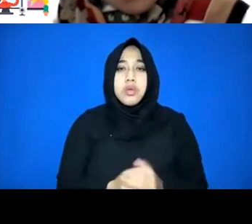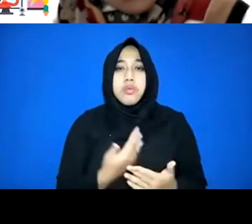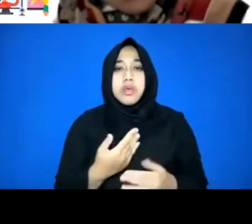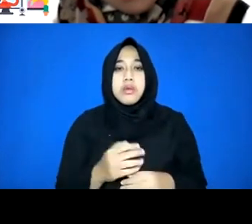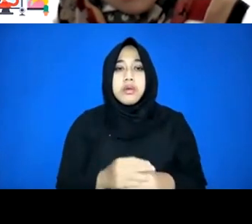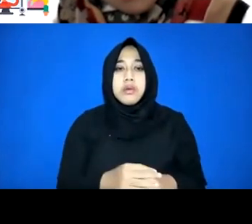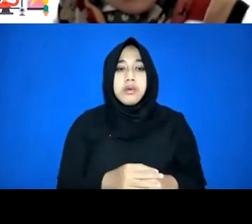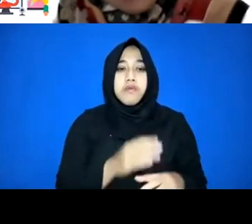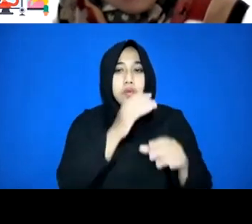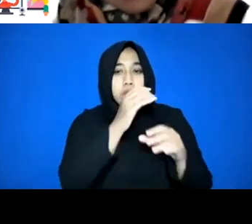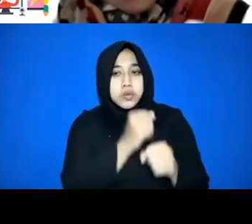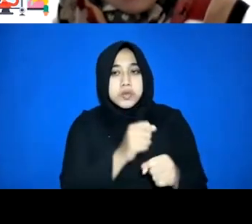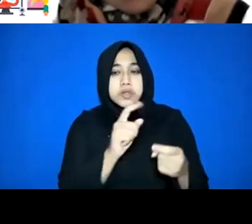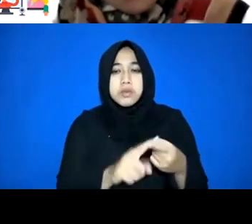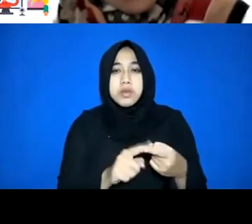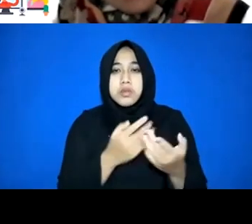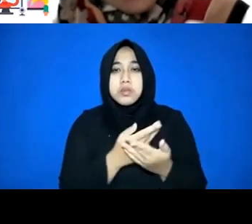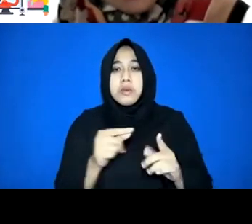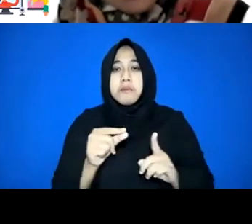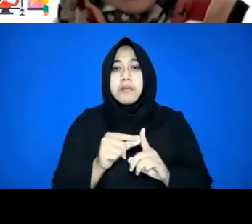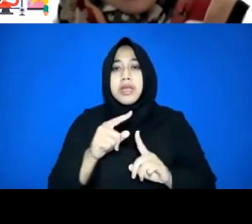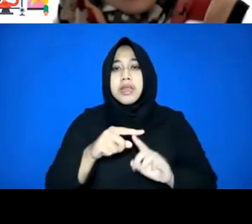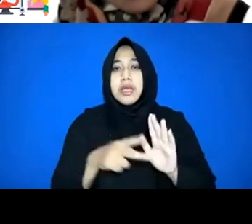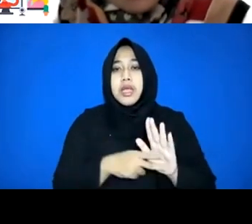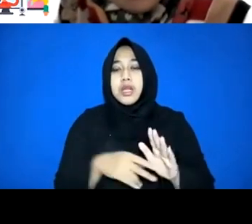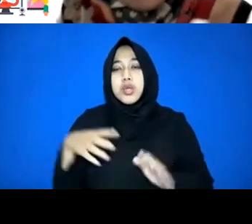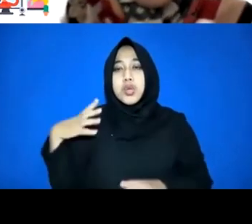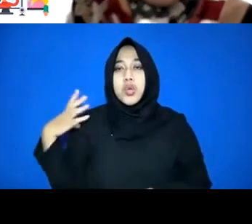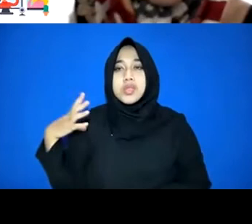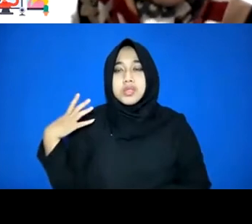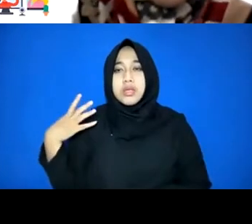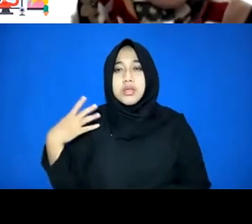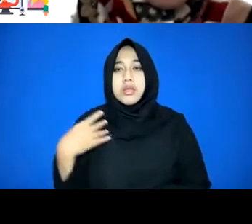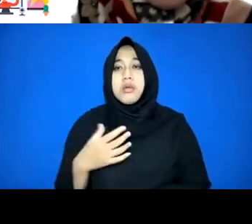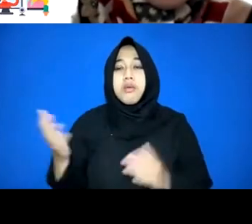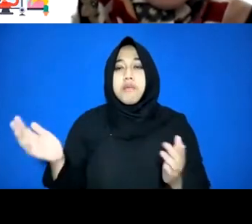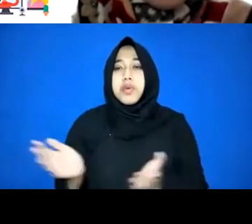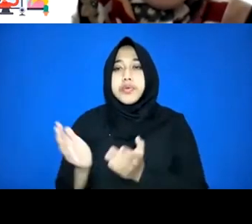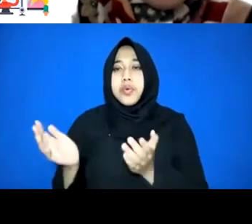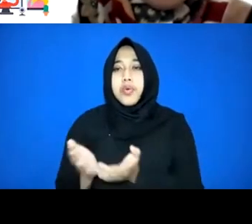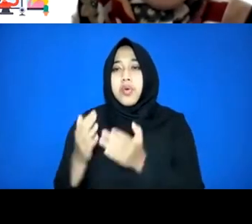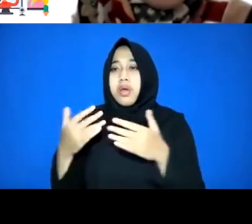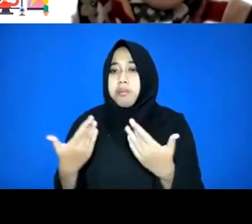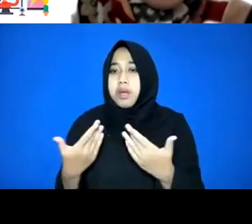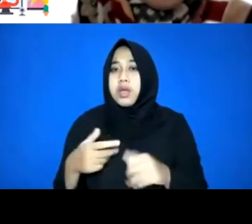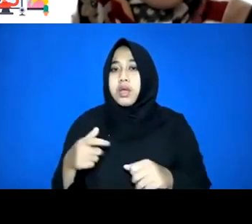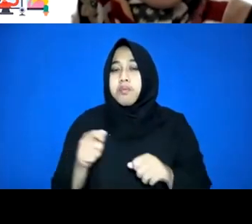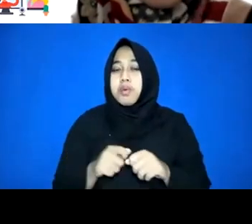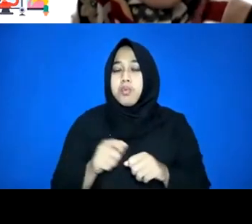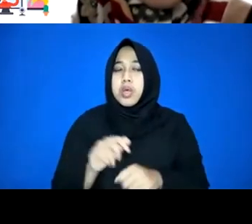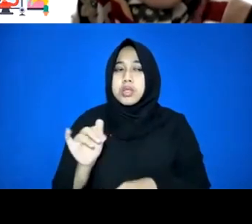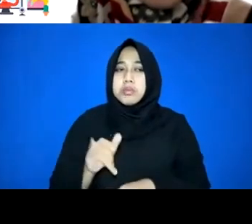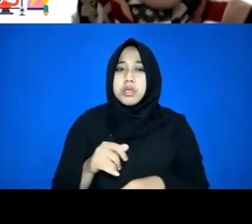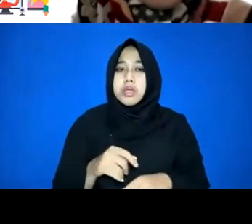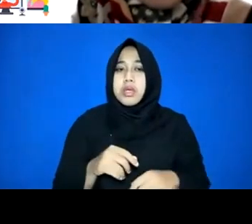bagi kawan-kawan di perguruan tinggi, khususnya dosen, mendorong membuat semacam